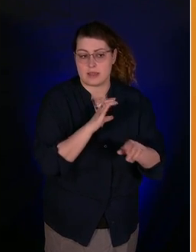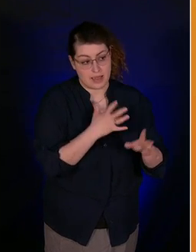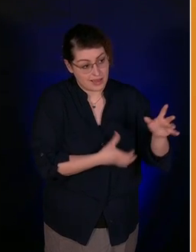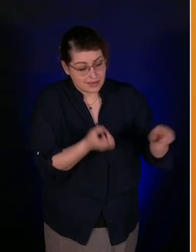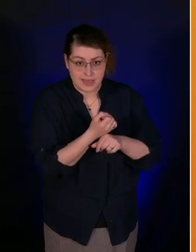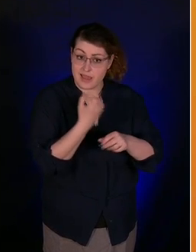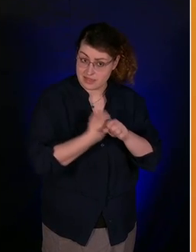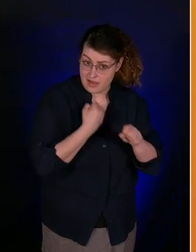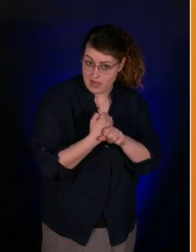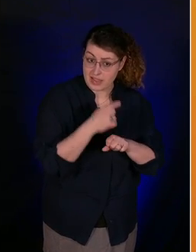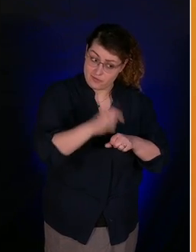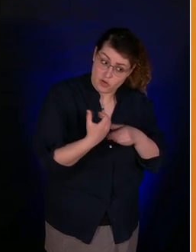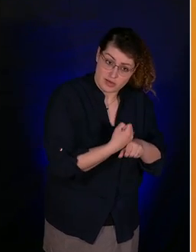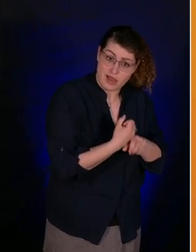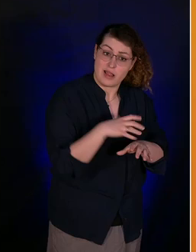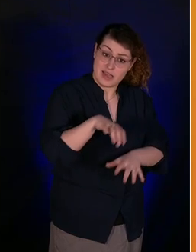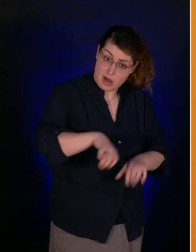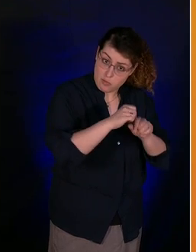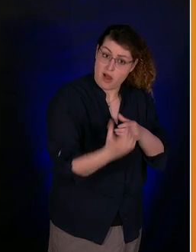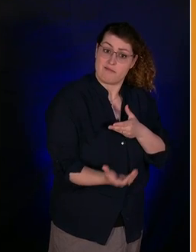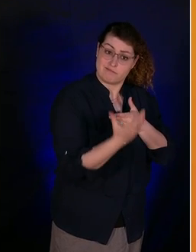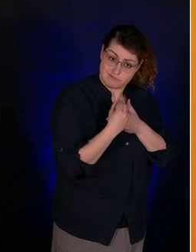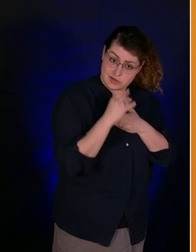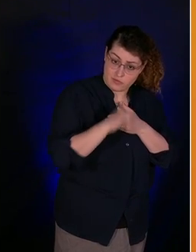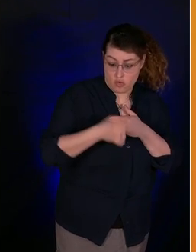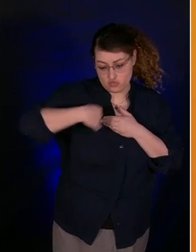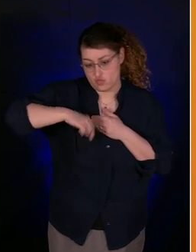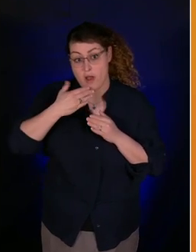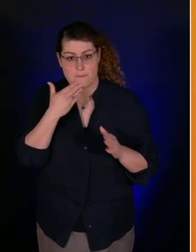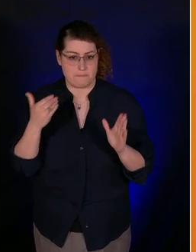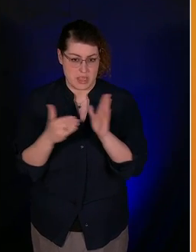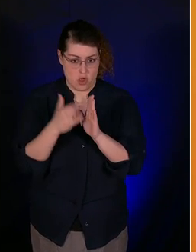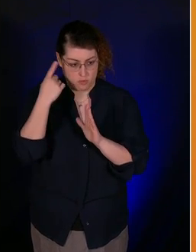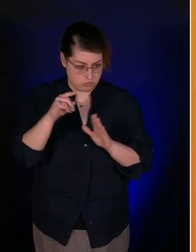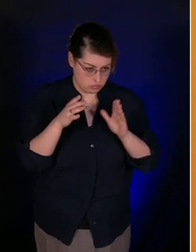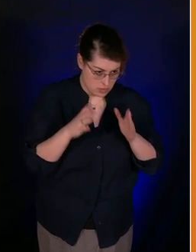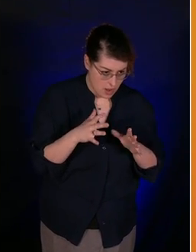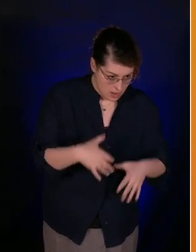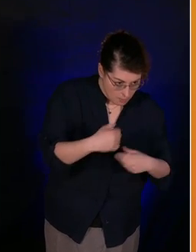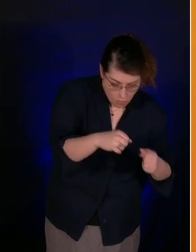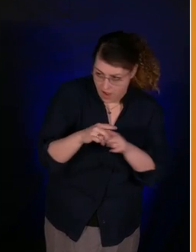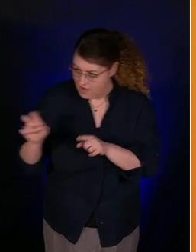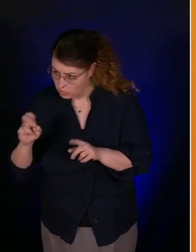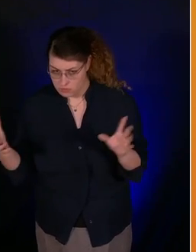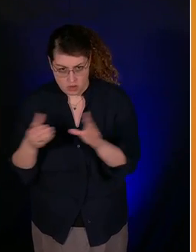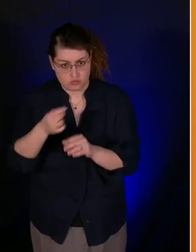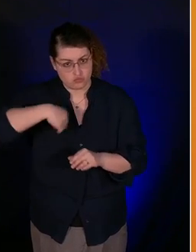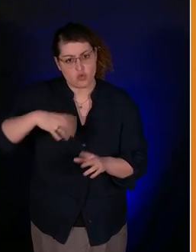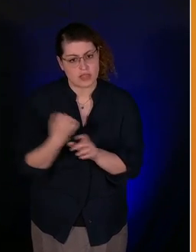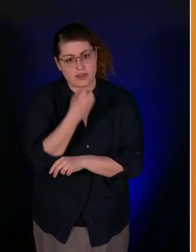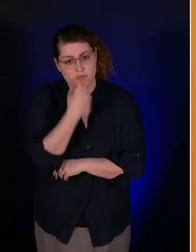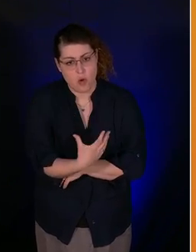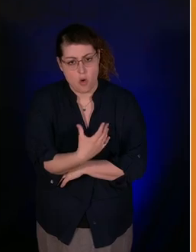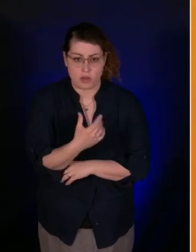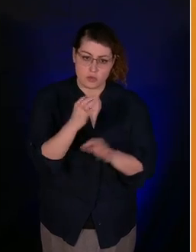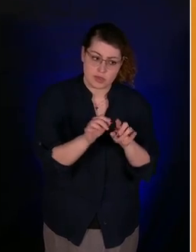il faut intégrer les emplois et nous sommes les meilleurs à la CGT pour travailler sur à la fois l'emploi et l'environnement. À nous de combattre les idées